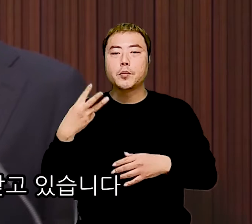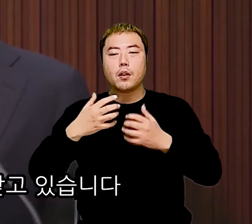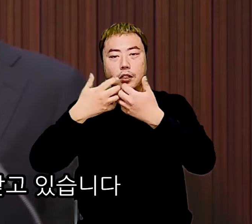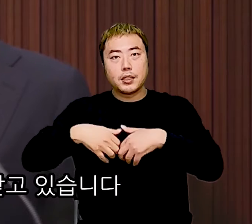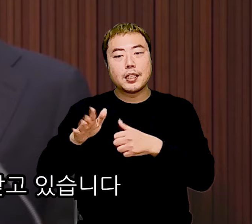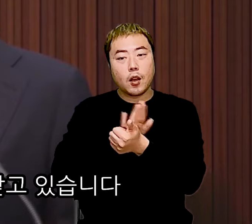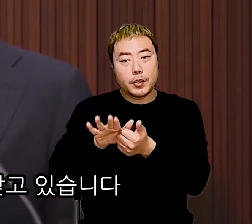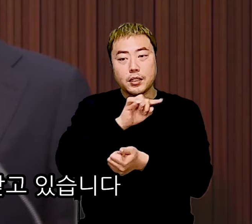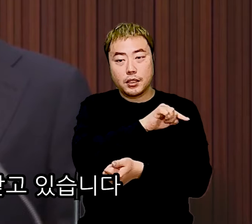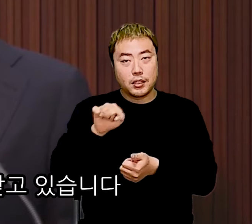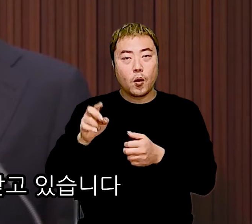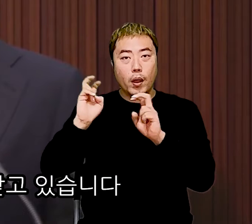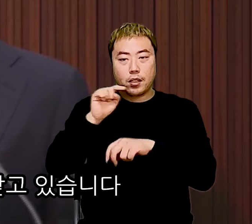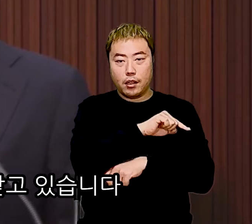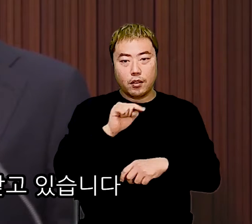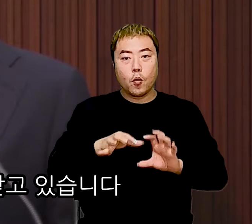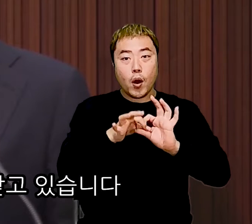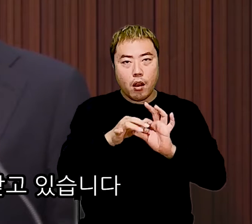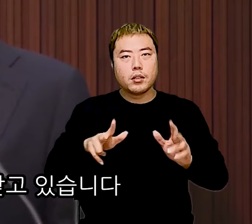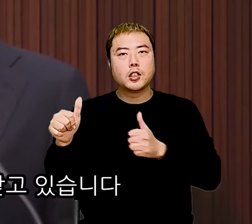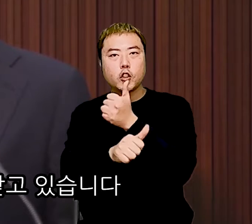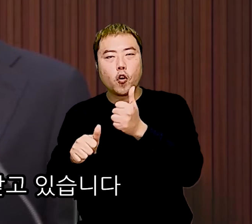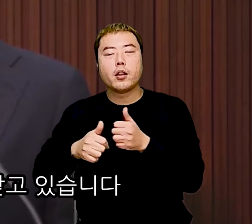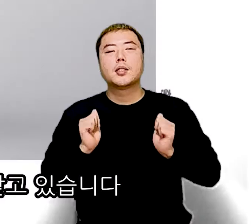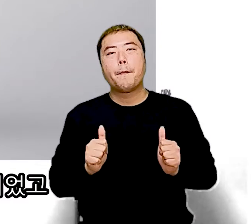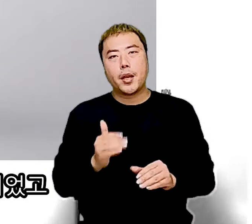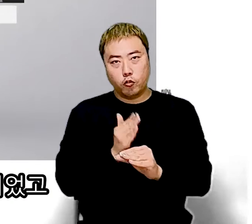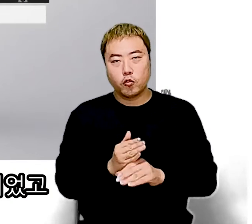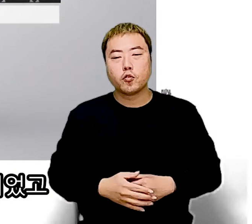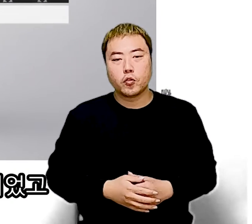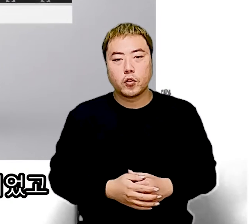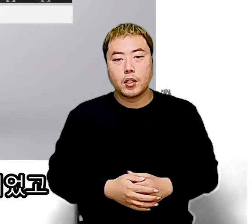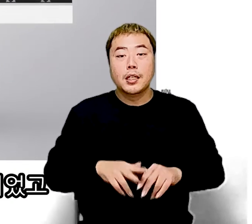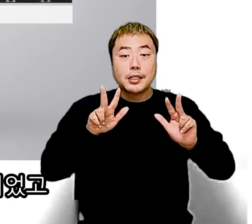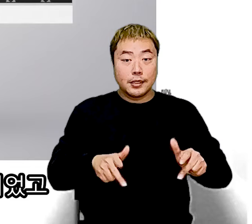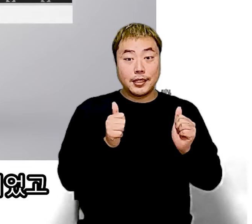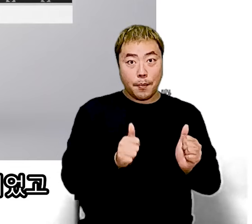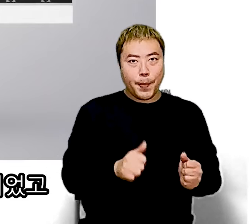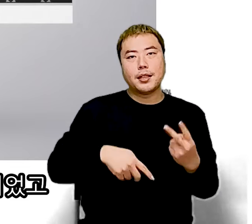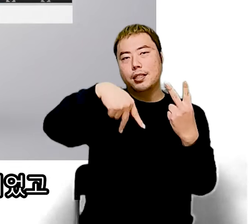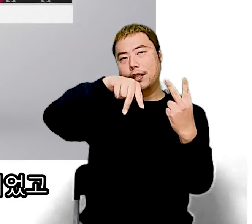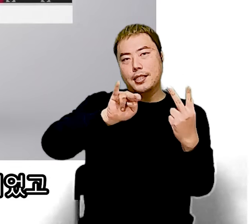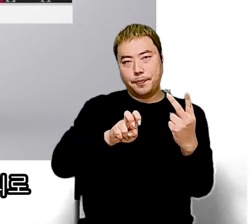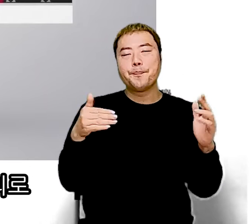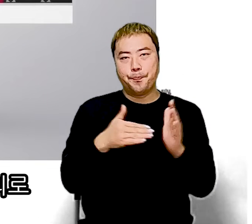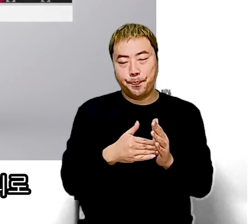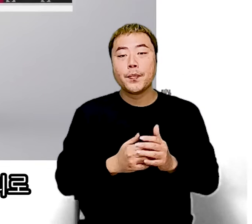서비스건으로 많은 임직원들이 재판을 받고 있습니다. 현재 재판은 2심까지